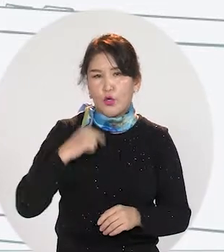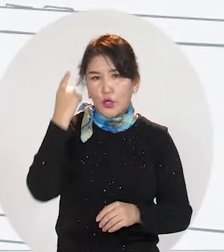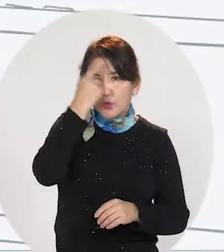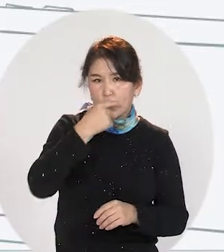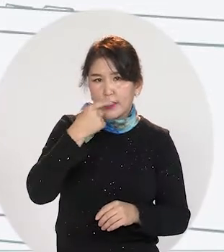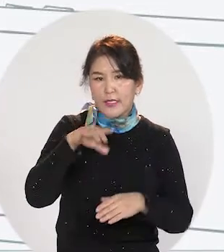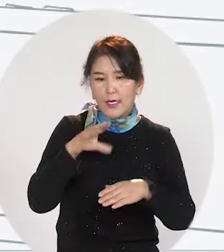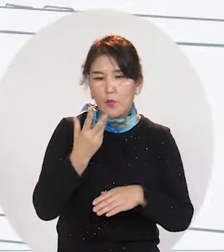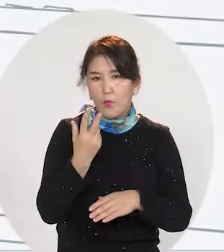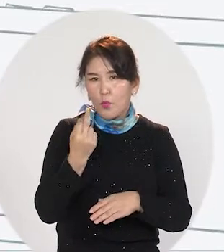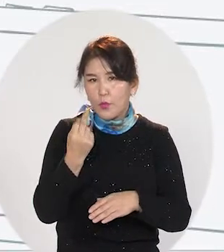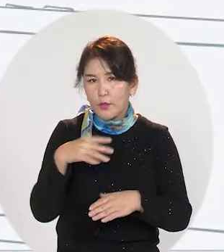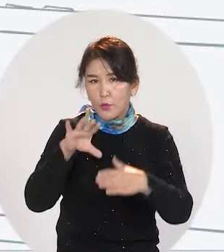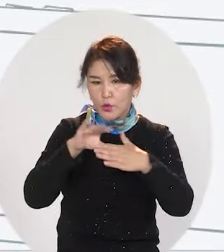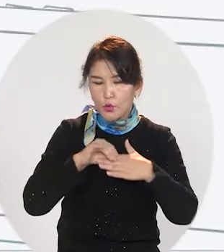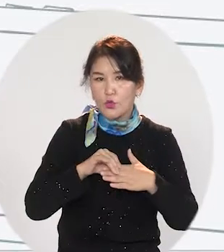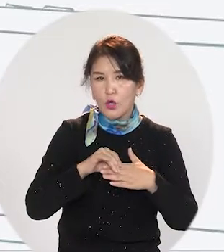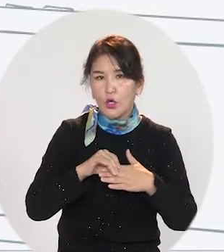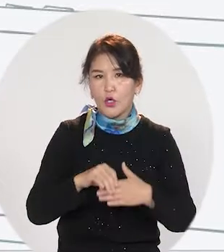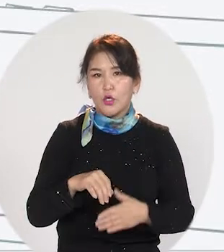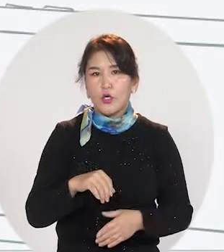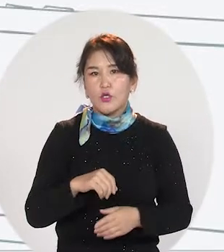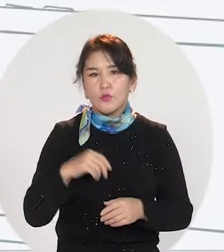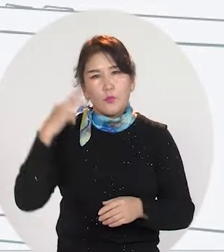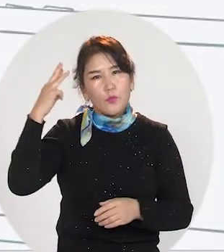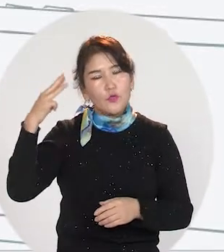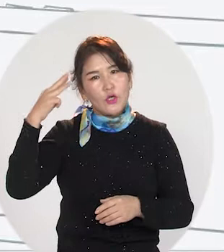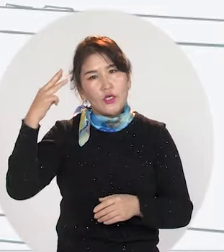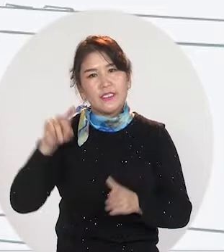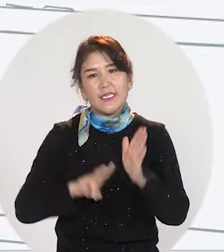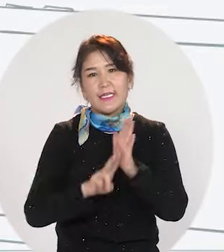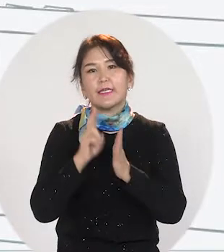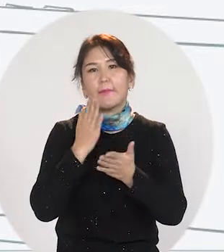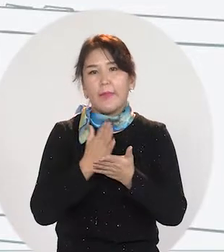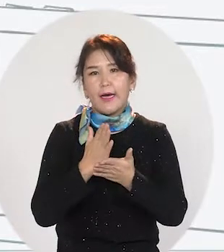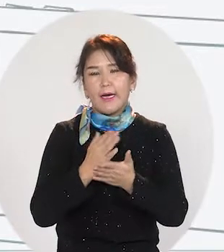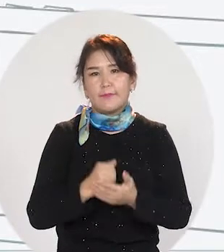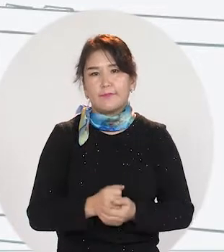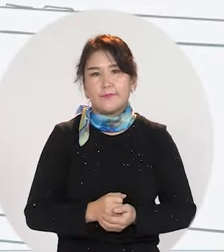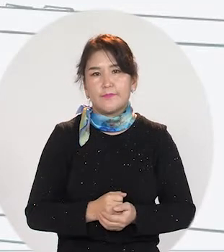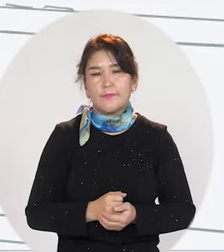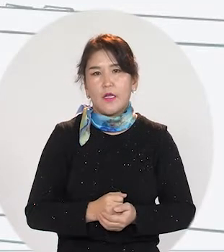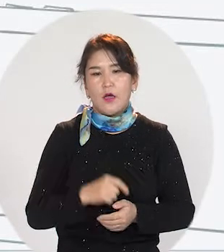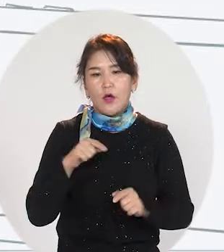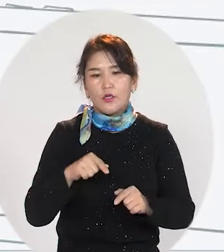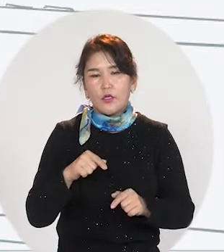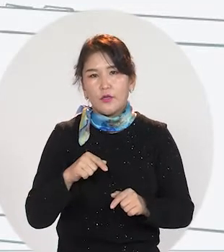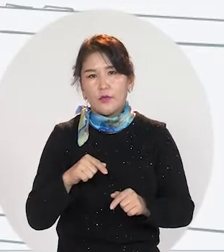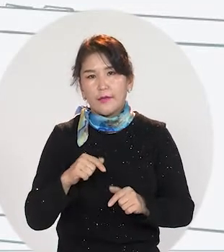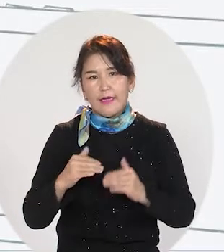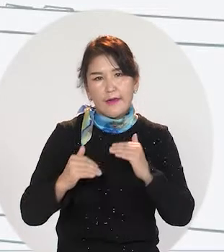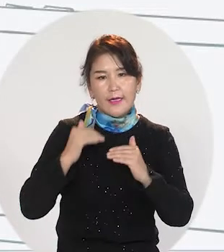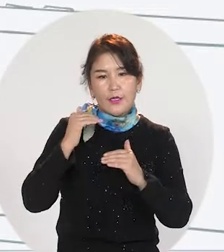яг бодитогоор дүрсэлж эхэлдэг. Дунд насандаа арай илүү тийм төсөөллөөр бүх зүйл дээр ингэж хандаж байсан бол одоо арай илүү